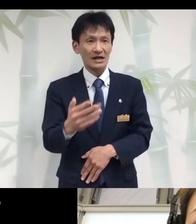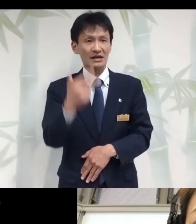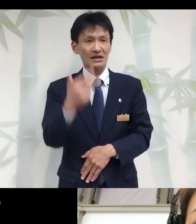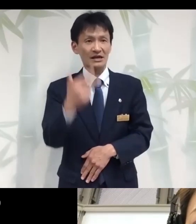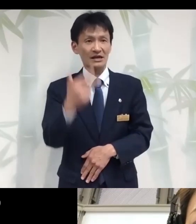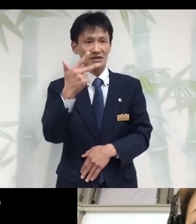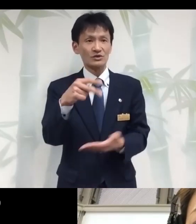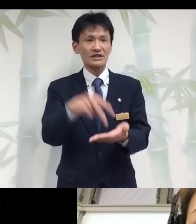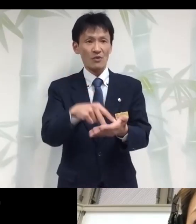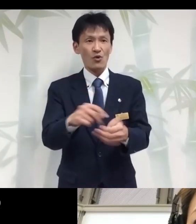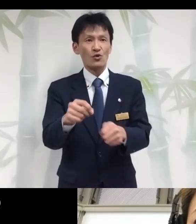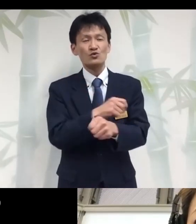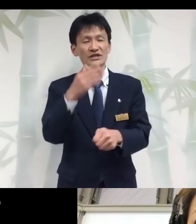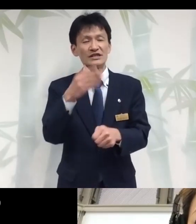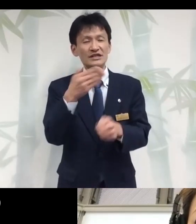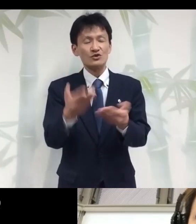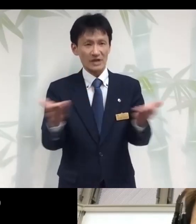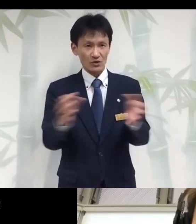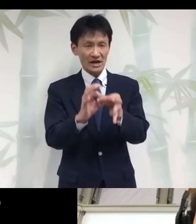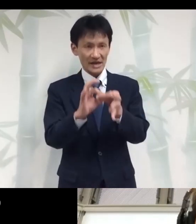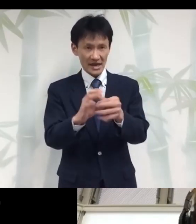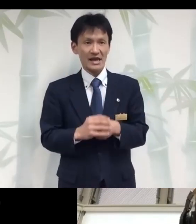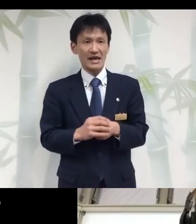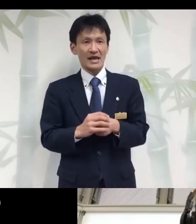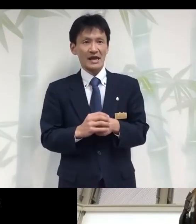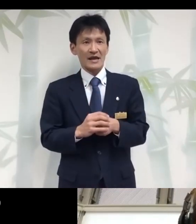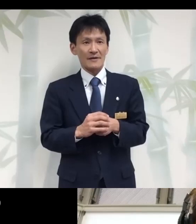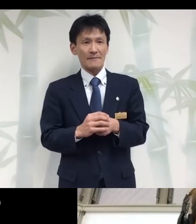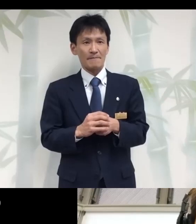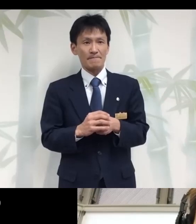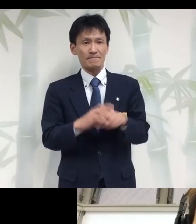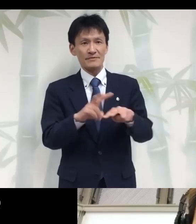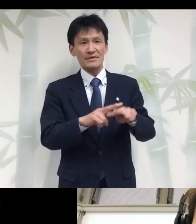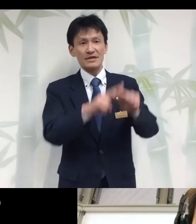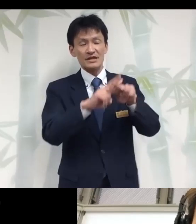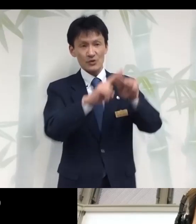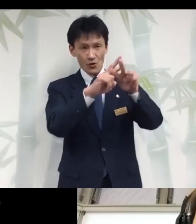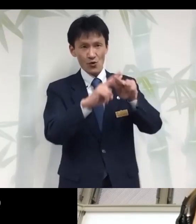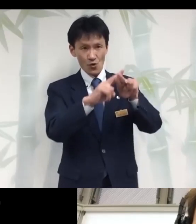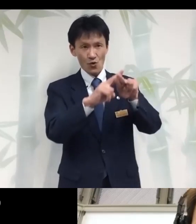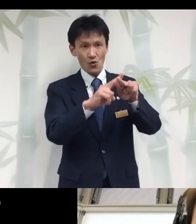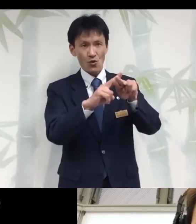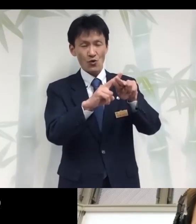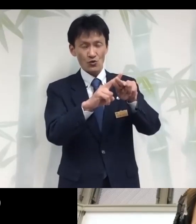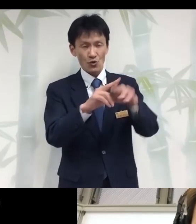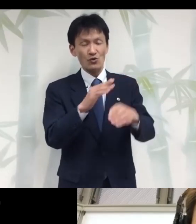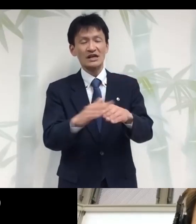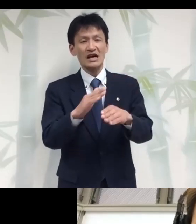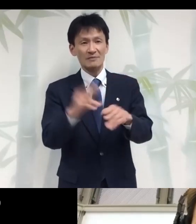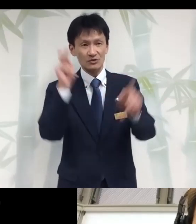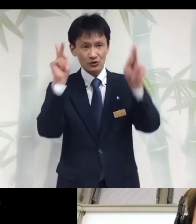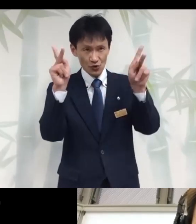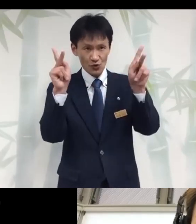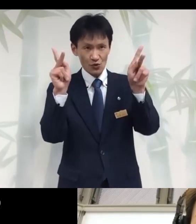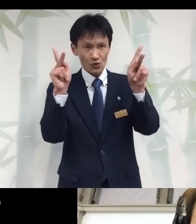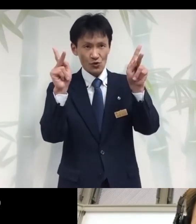っぱり飲食業の皆さん、それから利用美容ですねのサービス業の皆さんとかのやっぱり